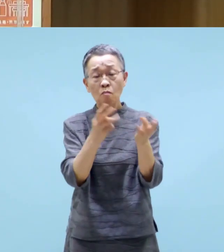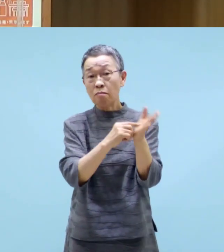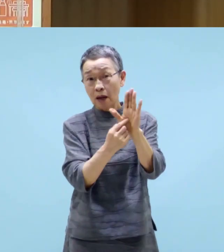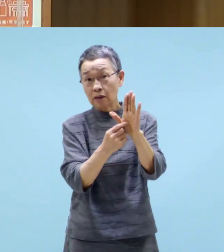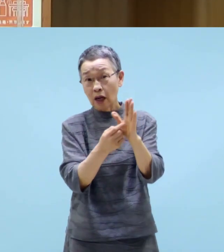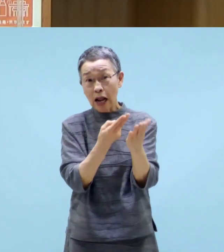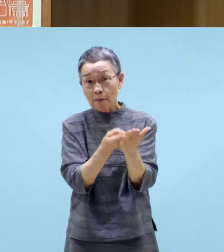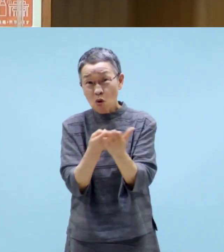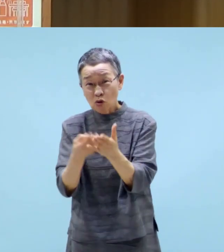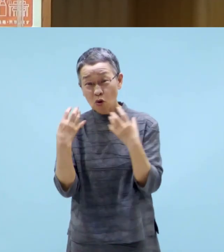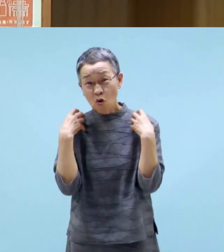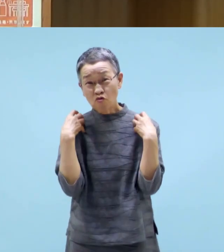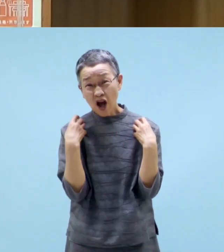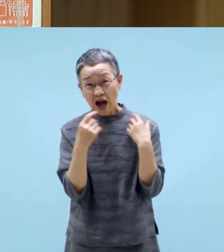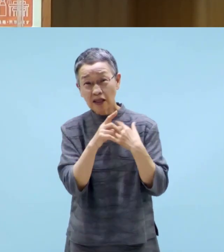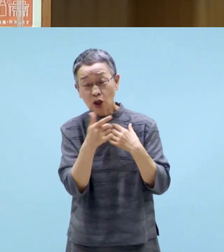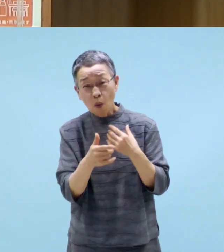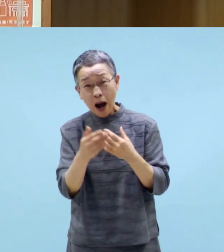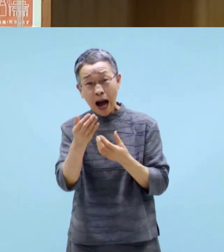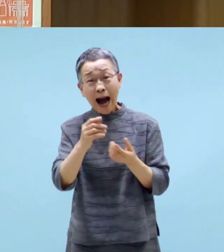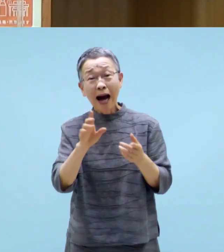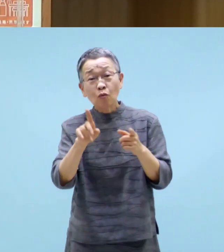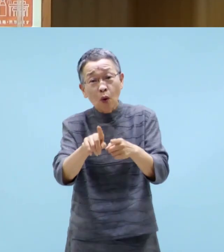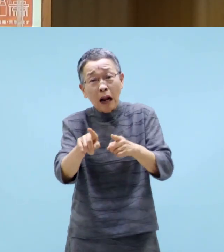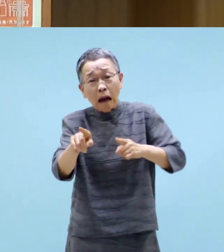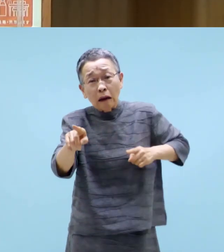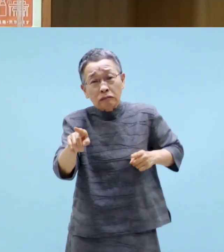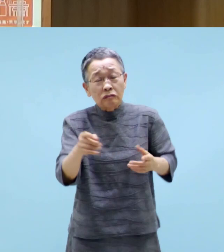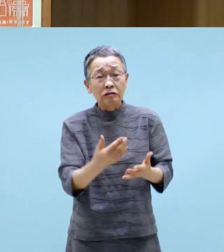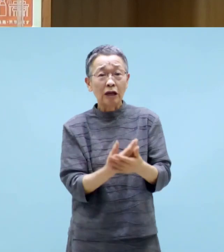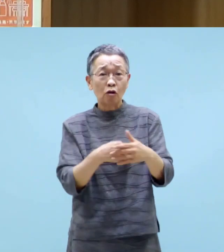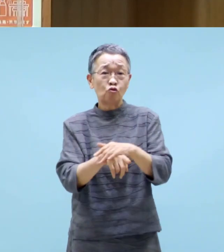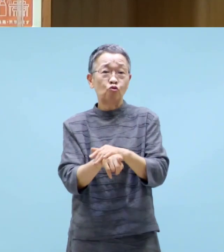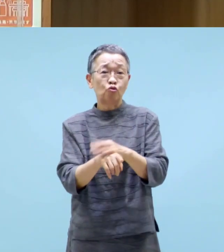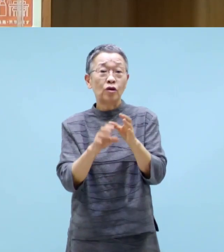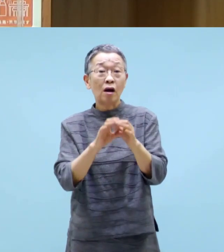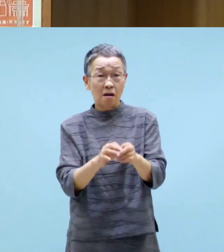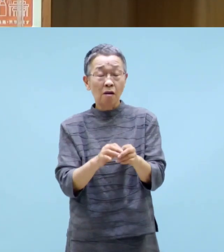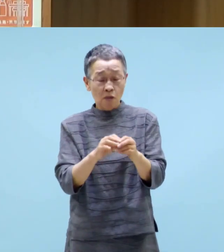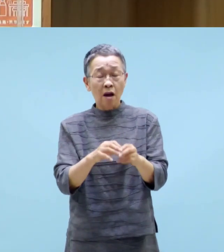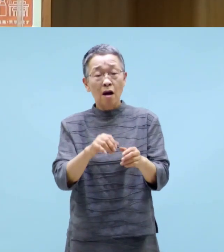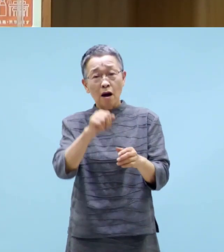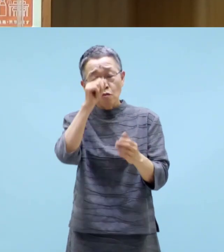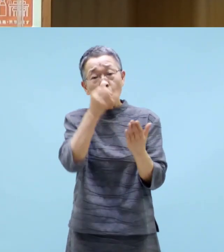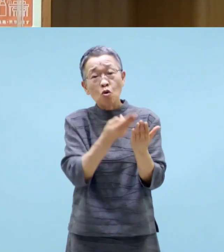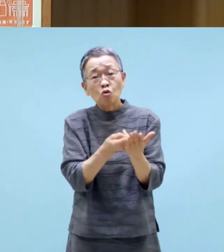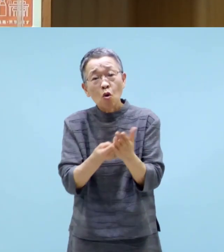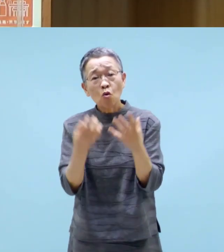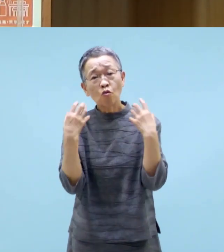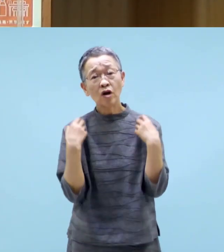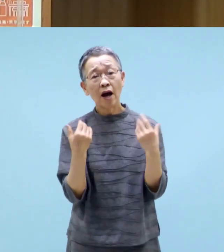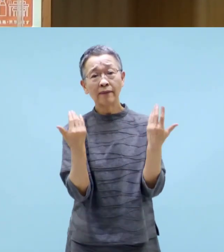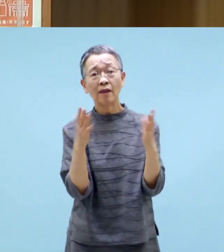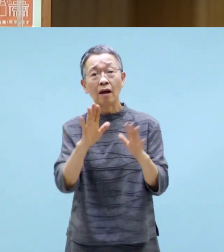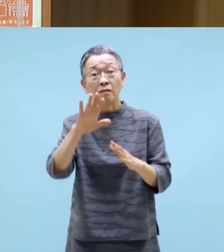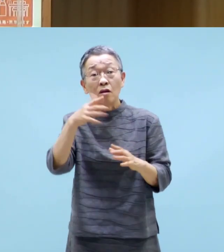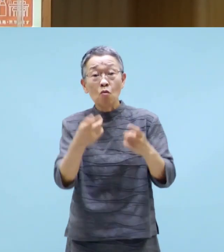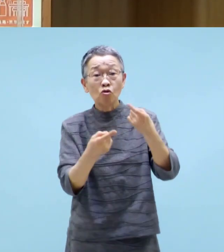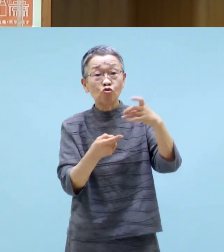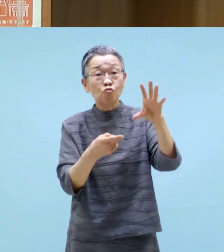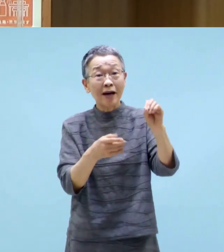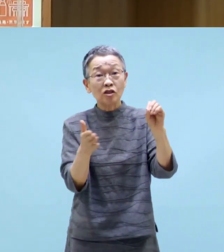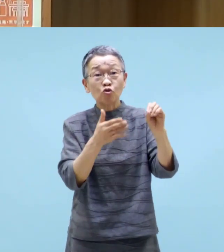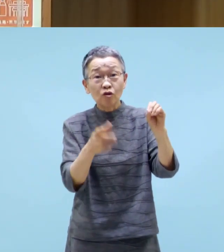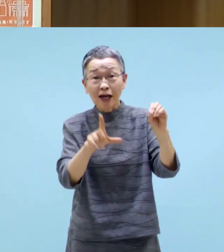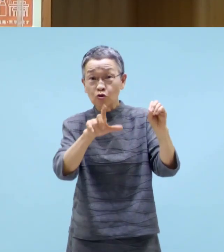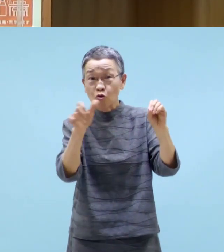荷とかを遅れてくるので、病床はそんなに負荷が生じてなかったとしても、10万人あたり15人に到